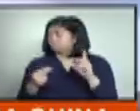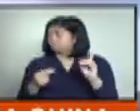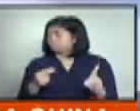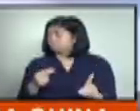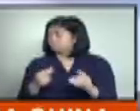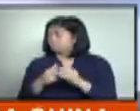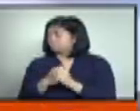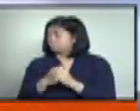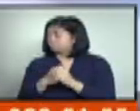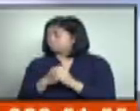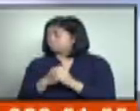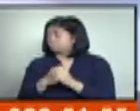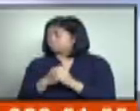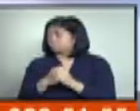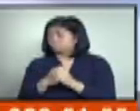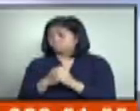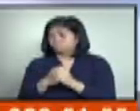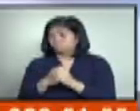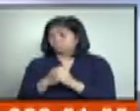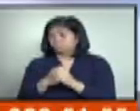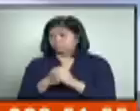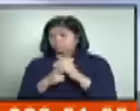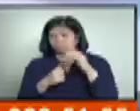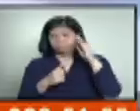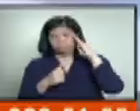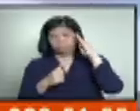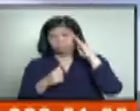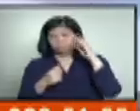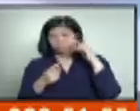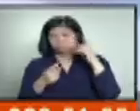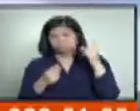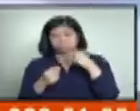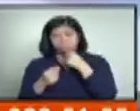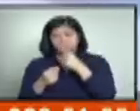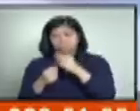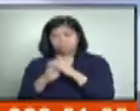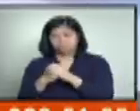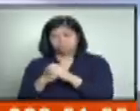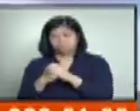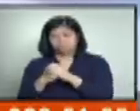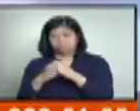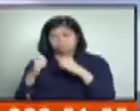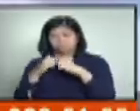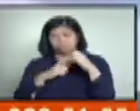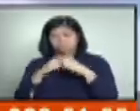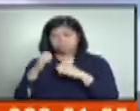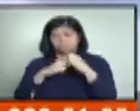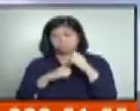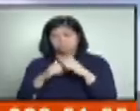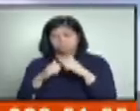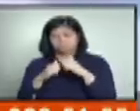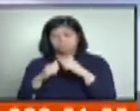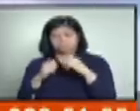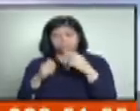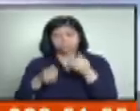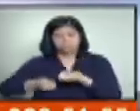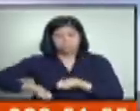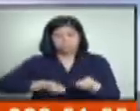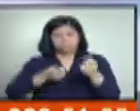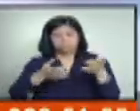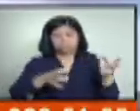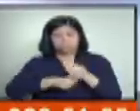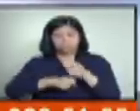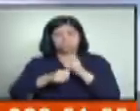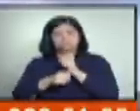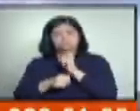kinakat po ni, ano, ni Sir Bagayas. Kasi yun ang sabi ng engineer niya na maghahawling ng mga bakal.